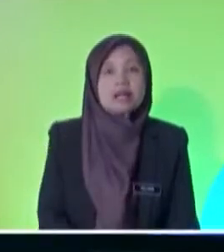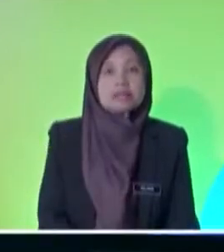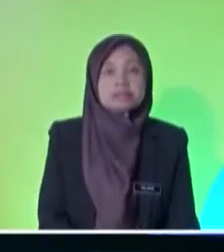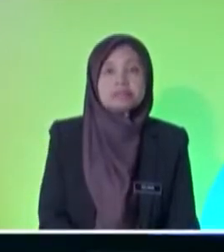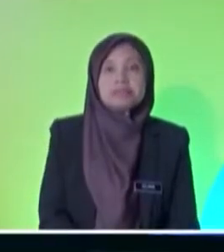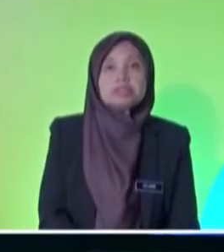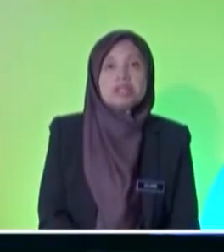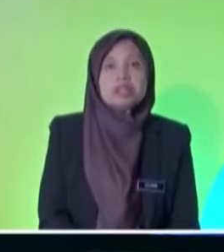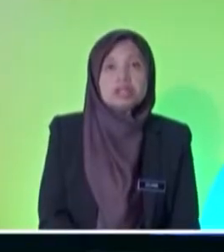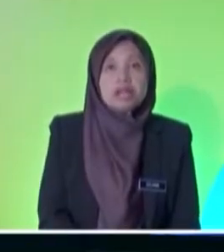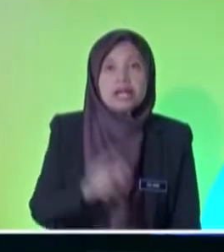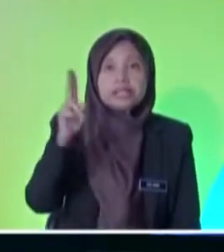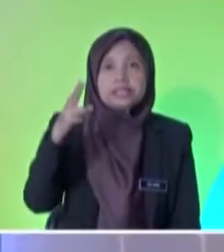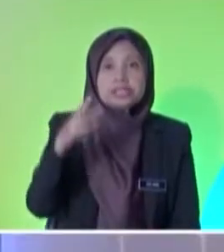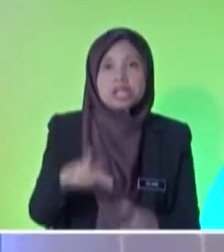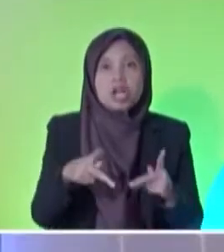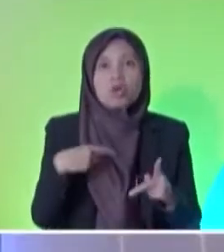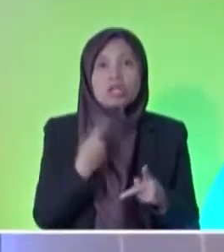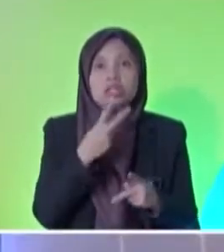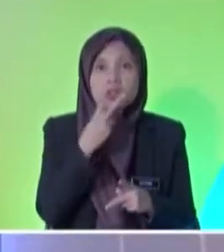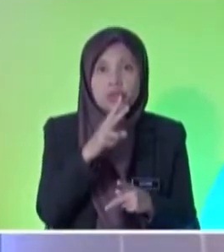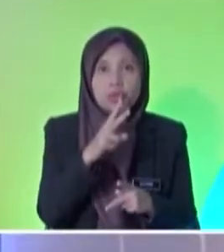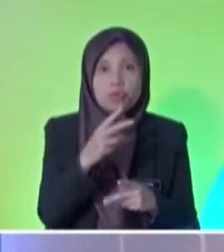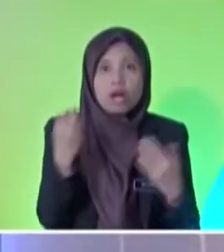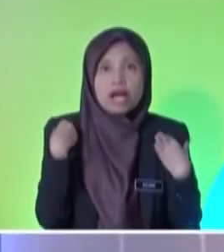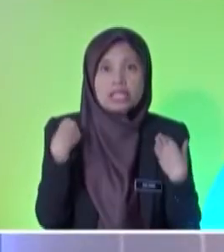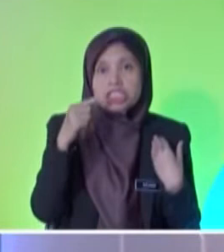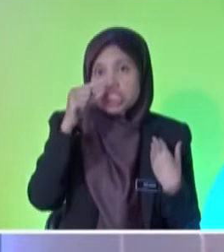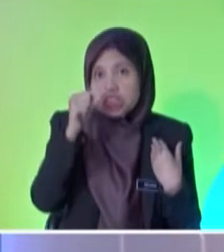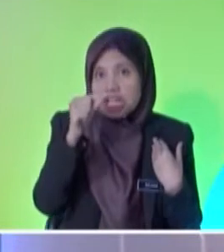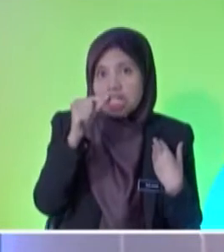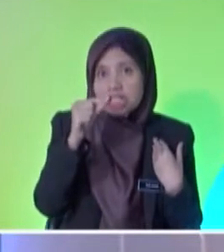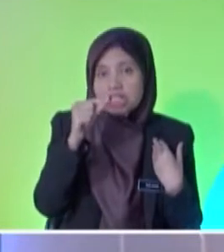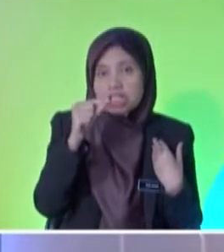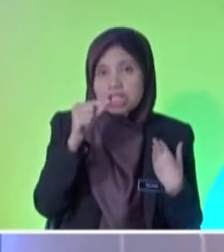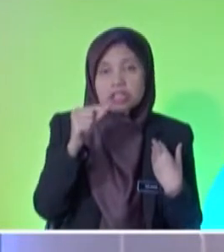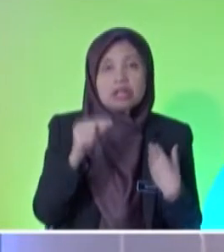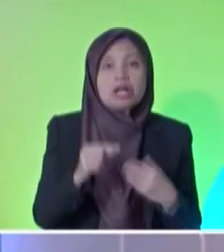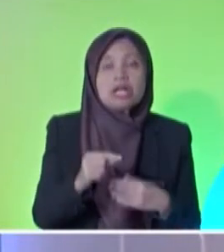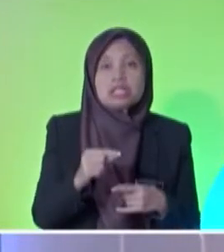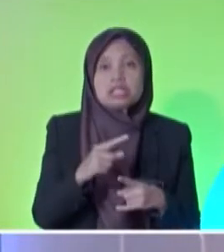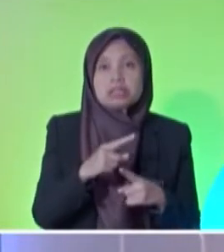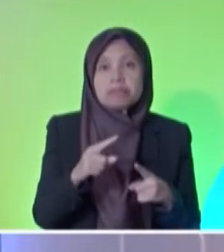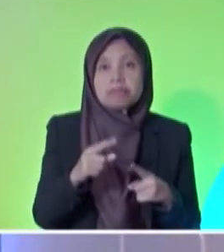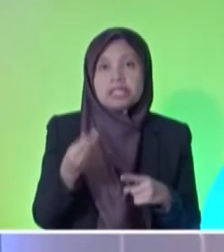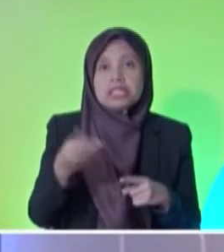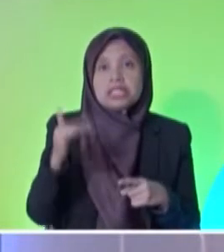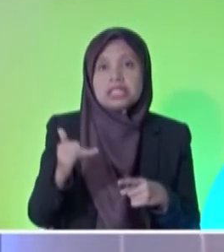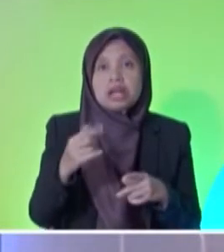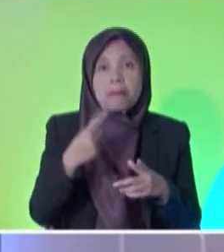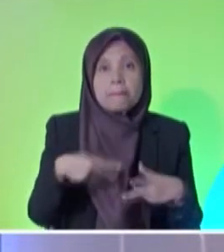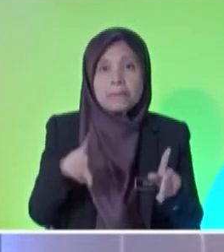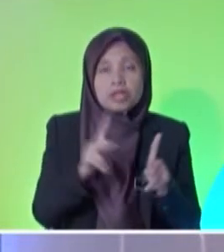cuma perhatikan murid-murid ada sedikit buka kesilapan tetapi ada perkara yang perlu kita